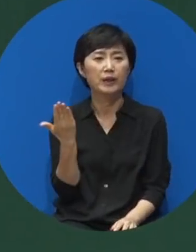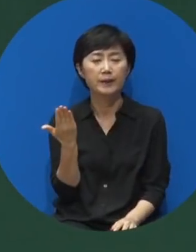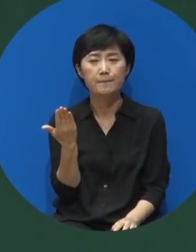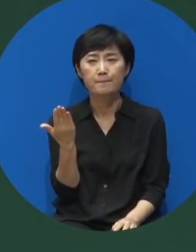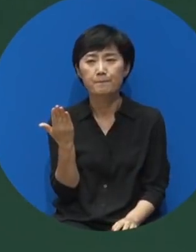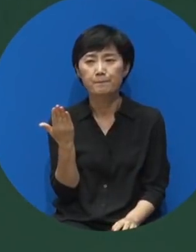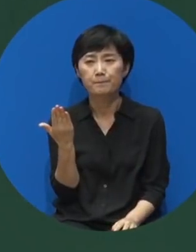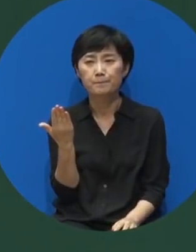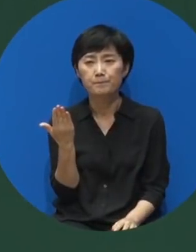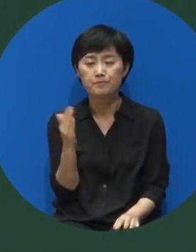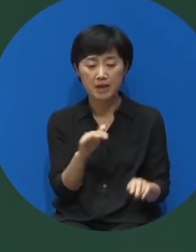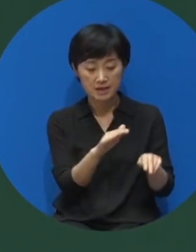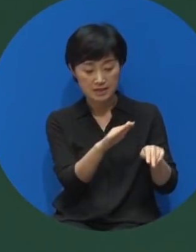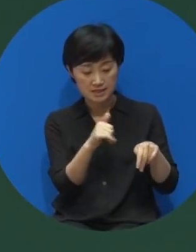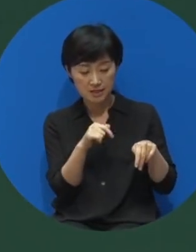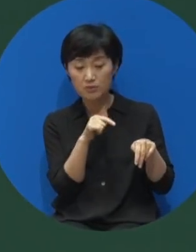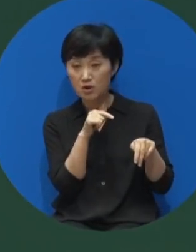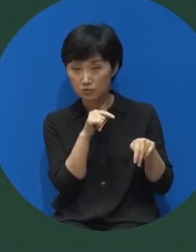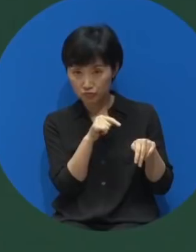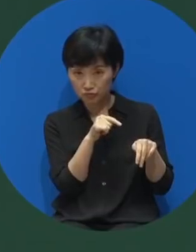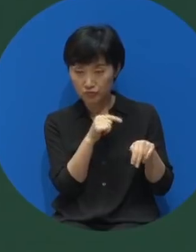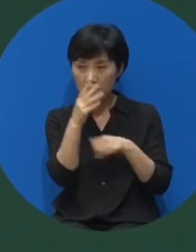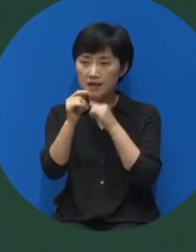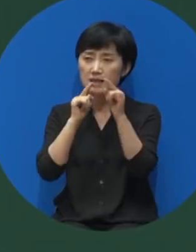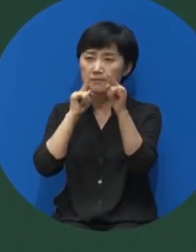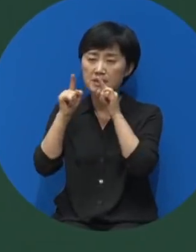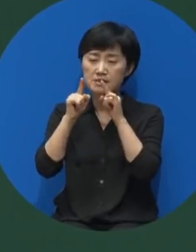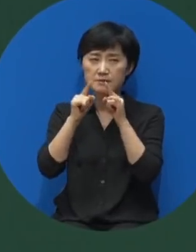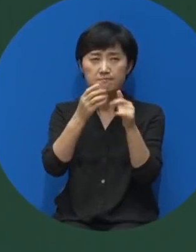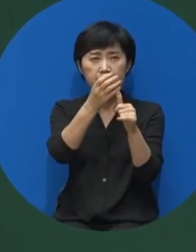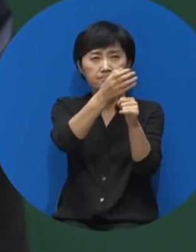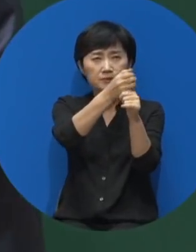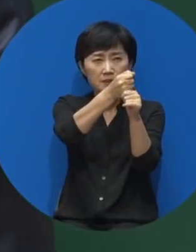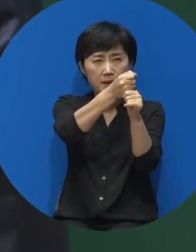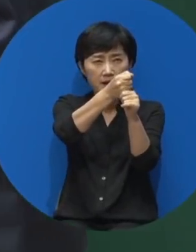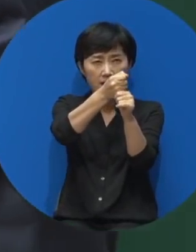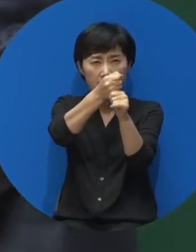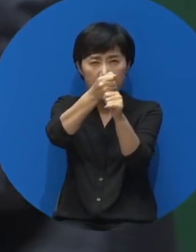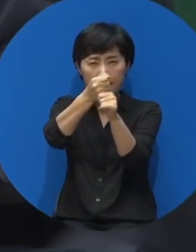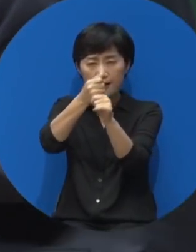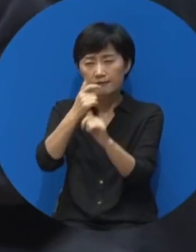从这时起也能看见将来会发生怎样的事。 네, 사무엘이 이렇게 해서 하나님의 큰 역사를 이루는 일에 쓰임 받게 되죠.